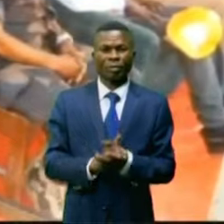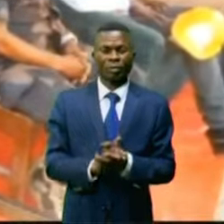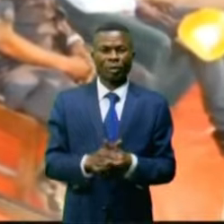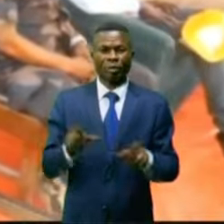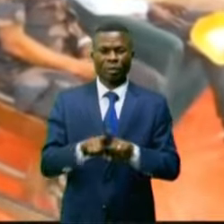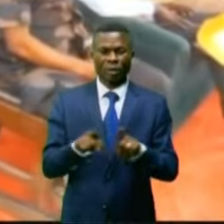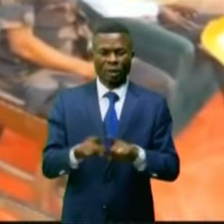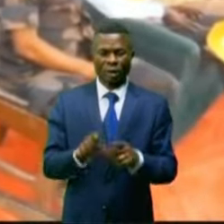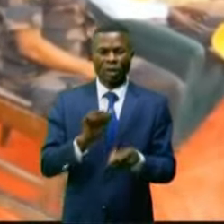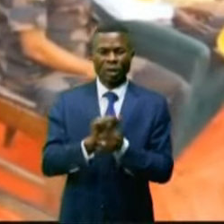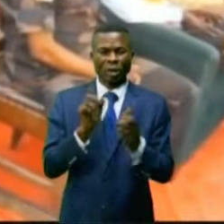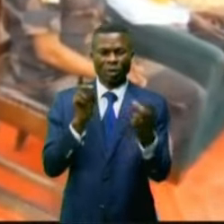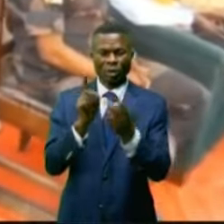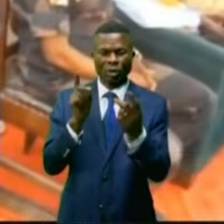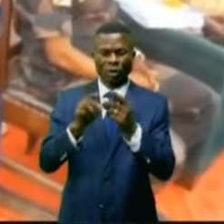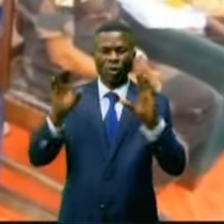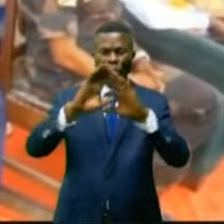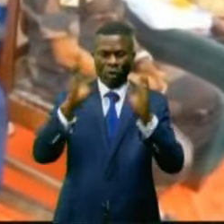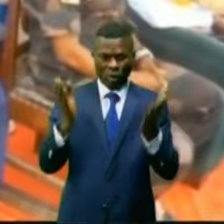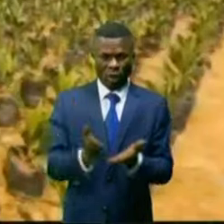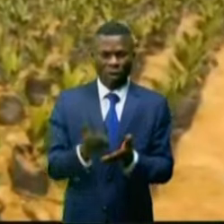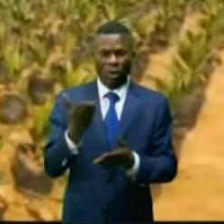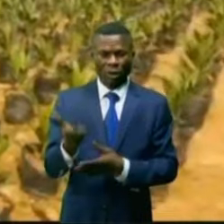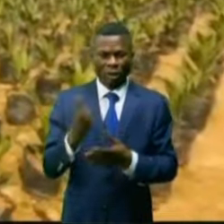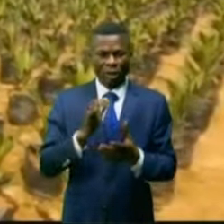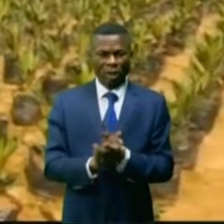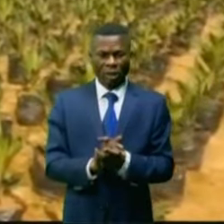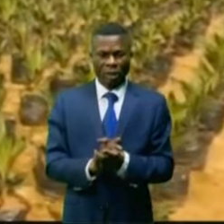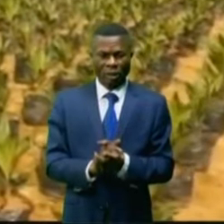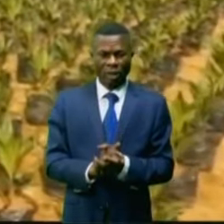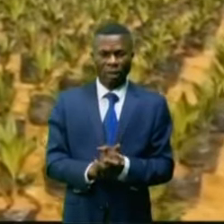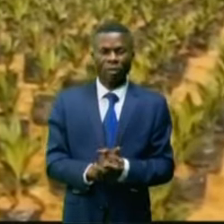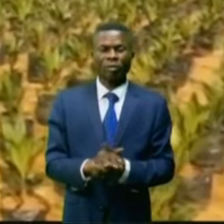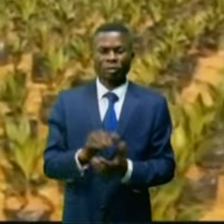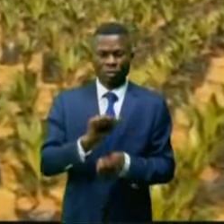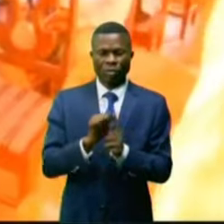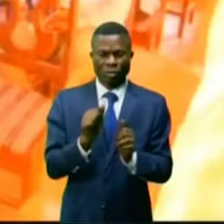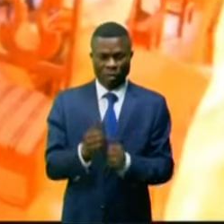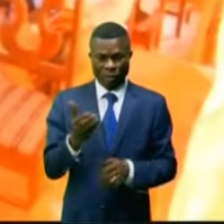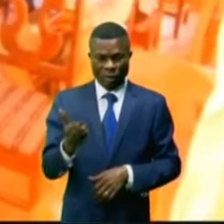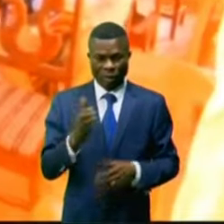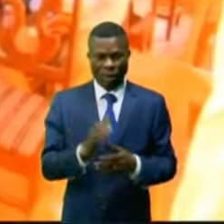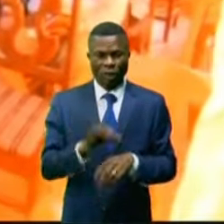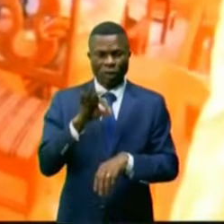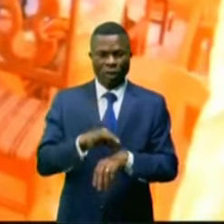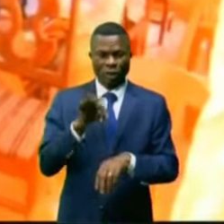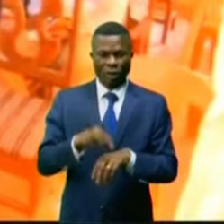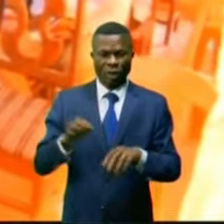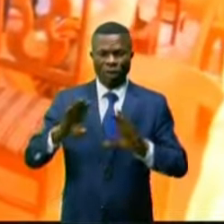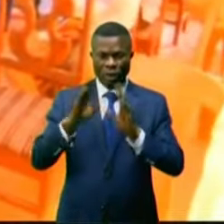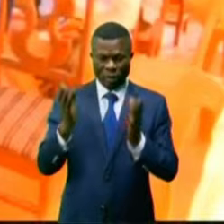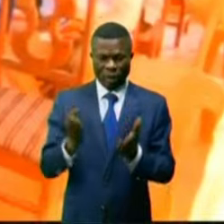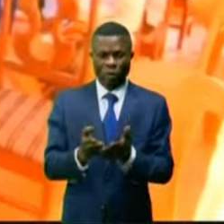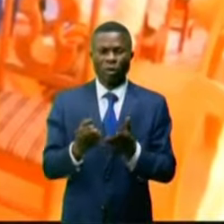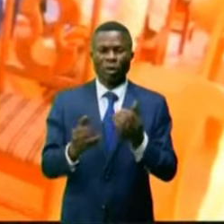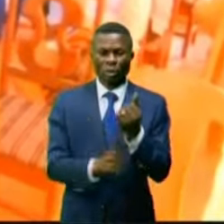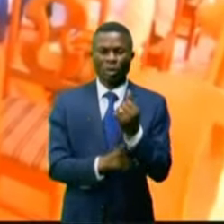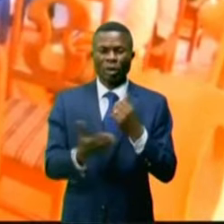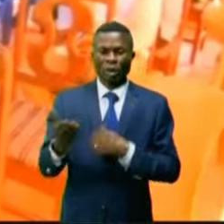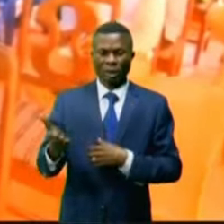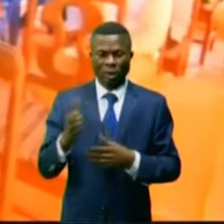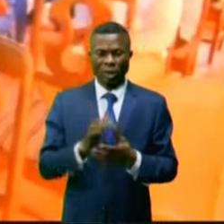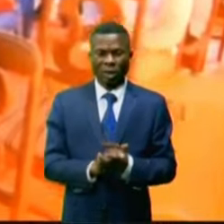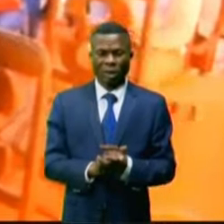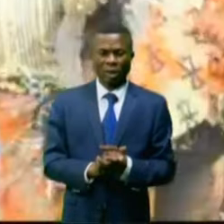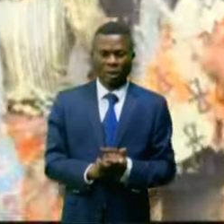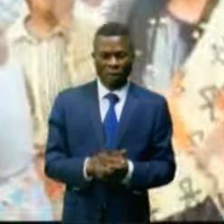conflits intercommunautaires Mbole-Lengola, alors qu'en réalité, c'est faux. Occasion pour le VPM de l'Intérieur, Jacques